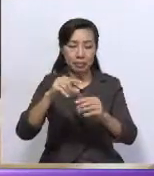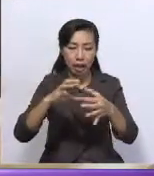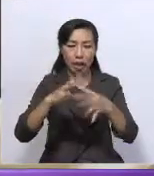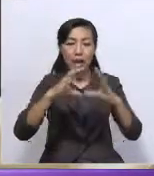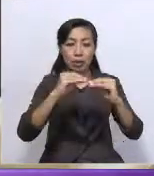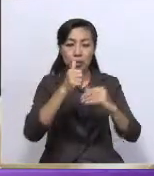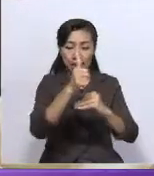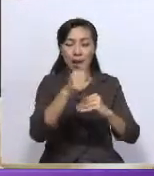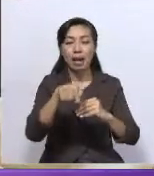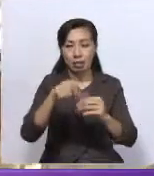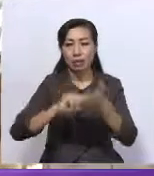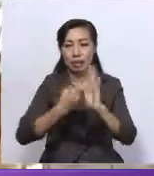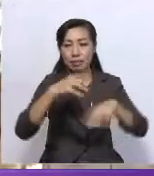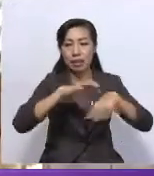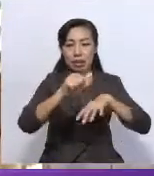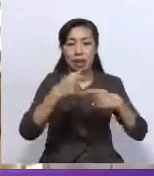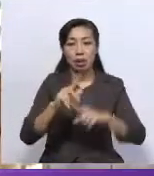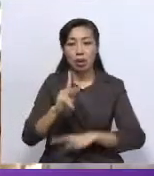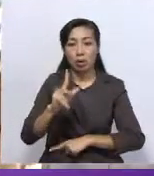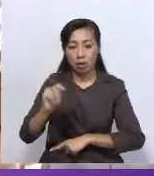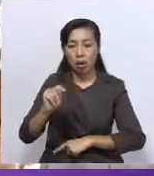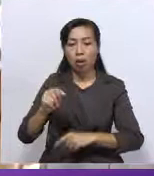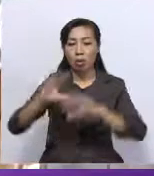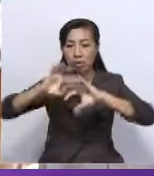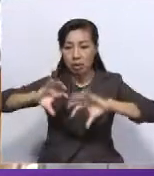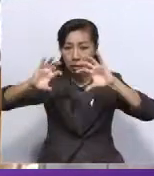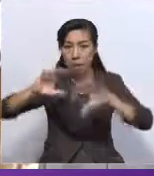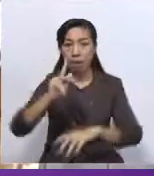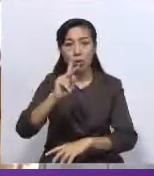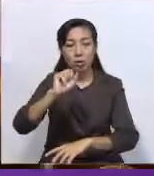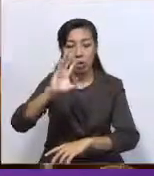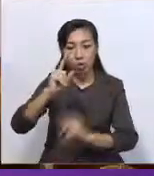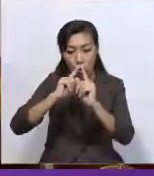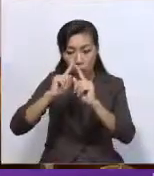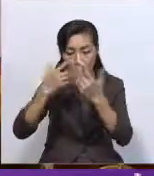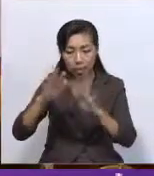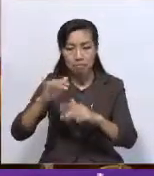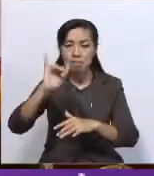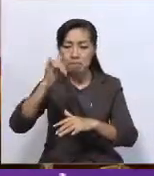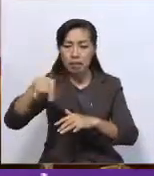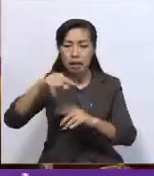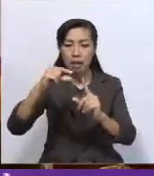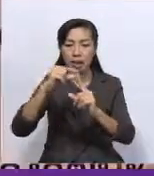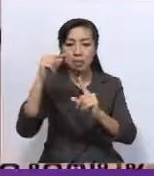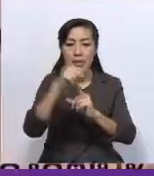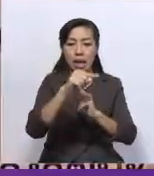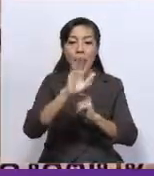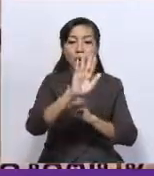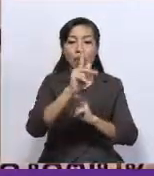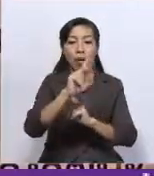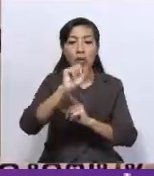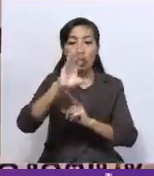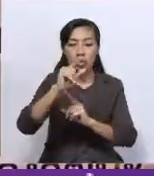าวว่าจากการหารือร่วมกับคสช.และรัฐบาลก็มีความเป็นไปได้ค่ะที่จะมีการปรับแก้ไขคำสั่งคสช.เ